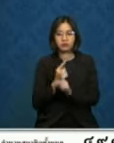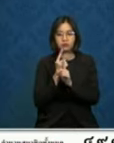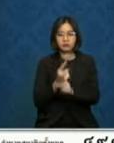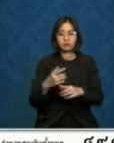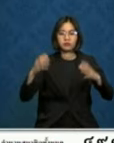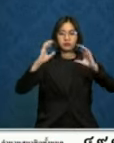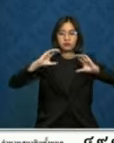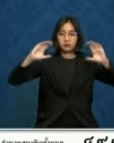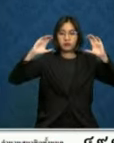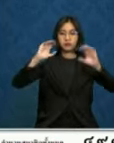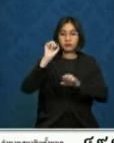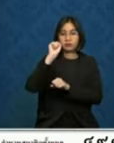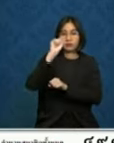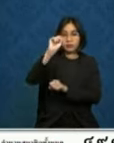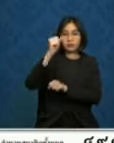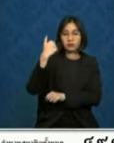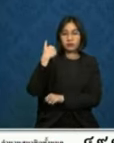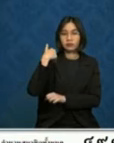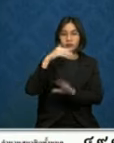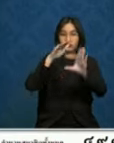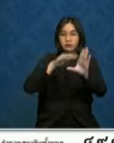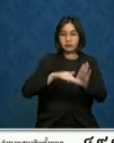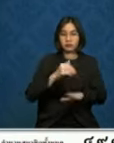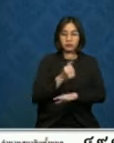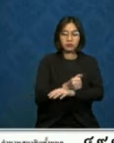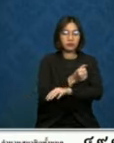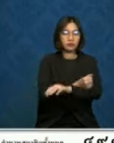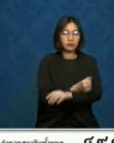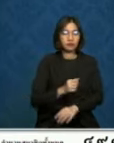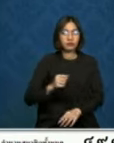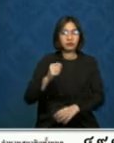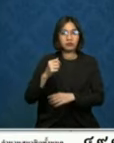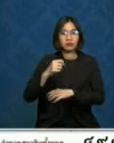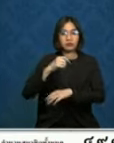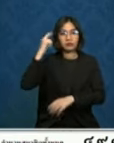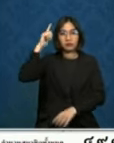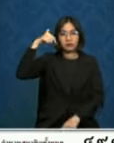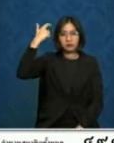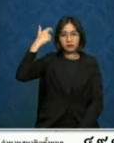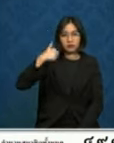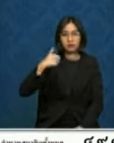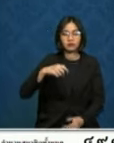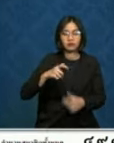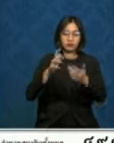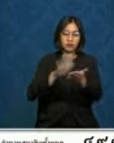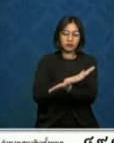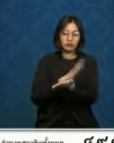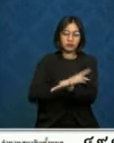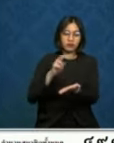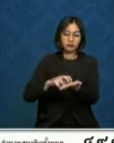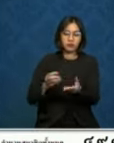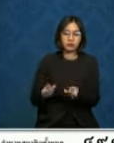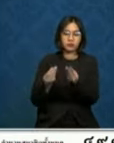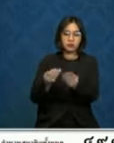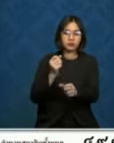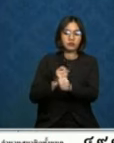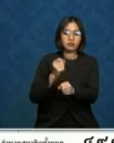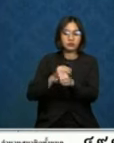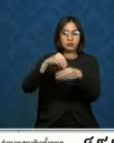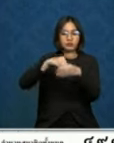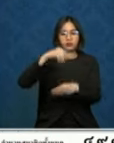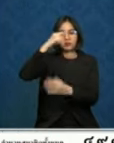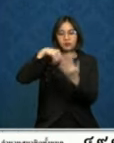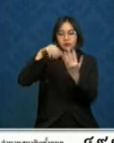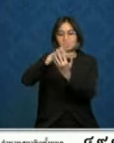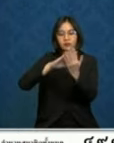ลเนี่ยได้เคยประกาศให้มีการขึ้นทะเบียนของแรงงานต่างด้าวเพื่อที่จะรับรองเอกสารการเข้ามาทำงานในประเทศไทยอย่างถูกต้องตามก